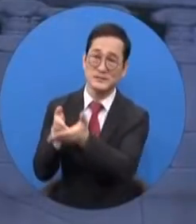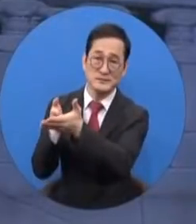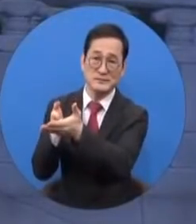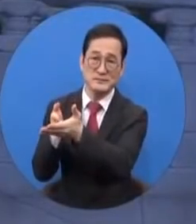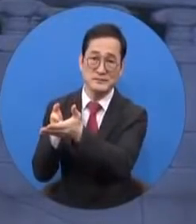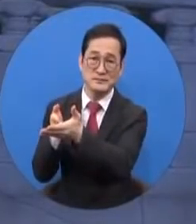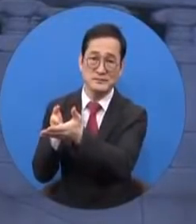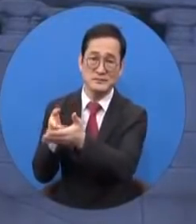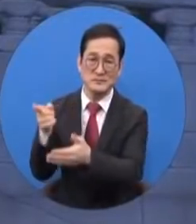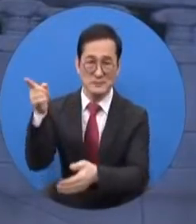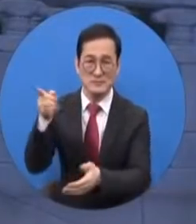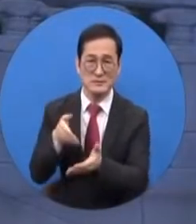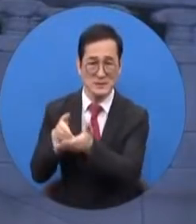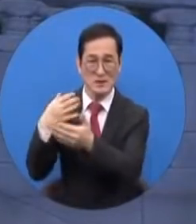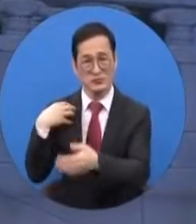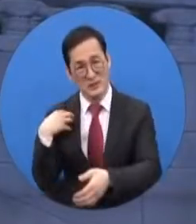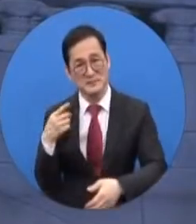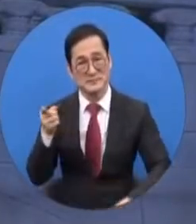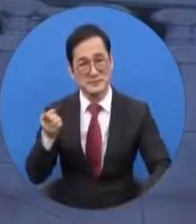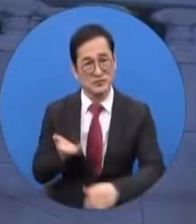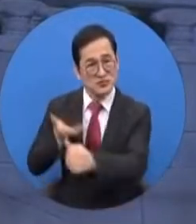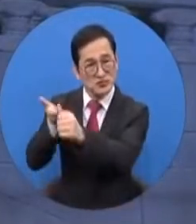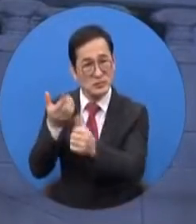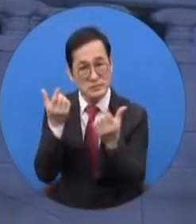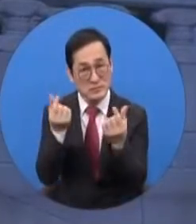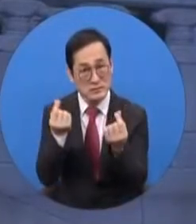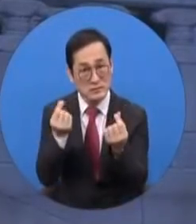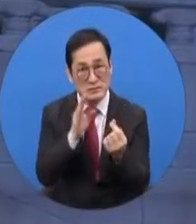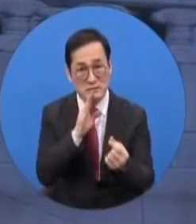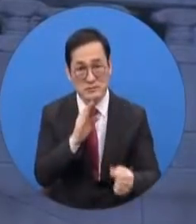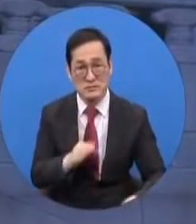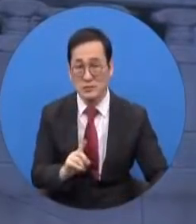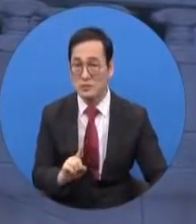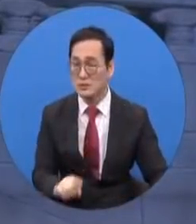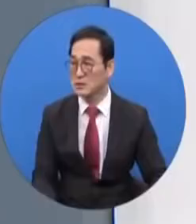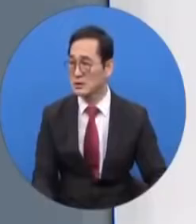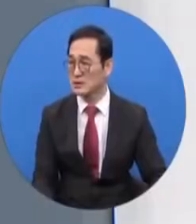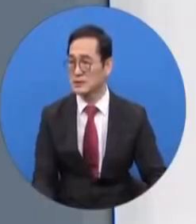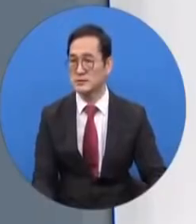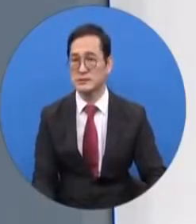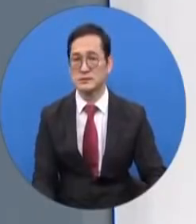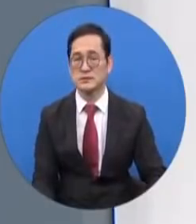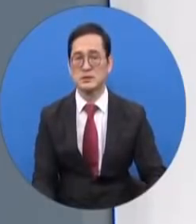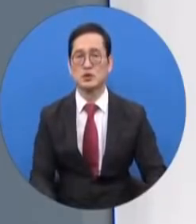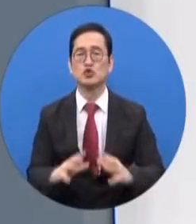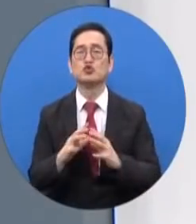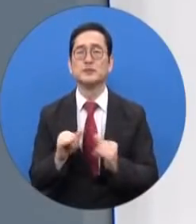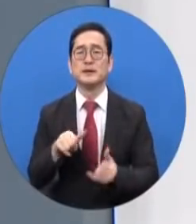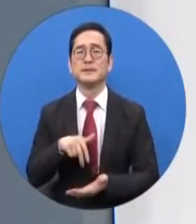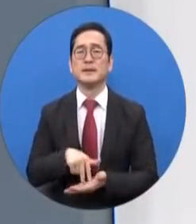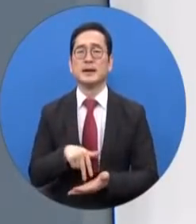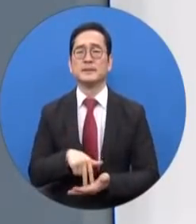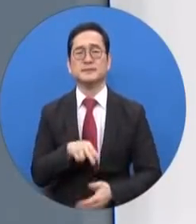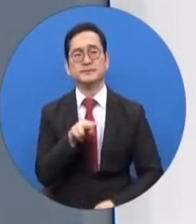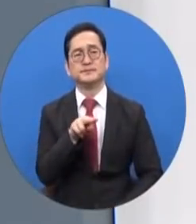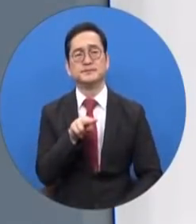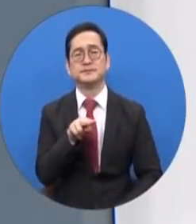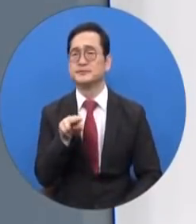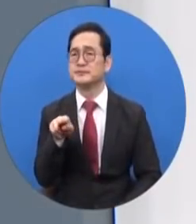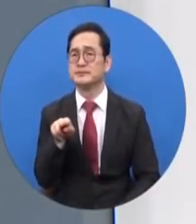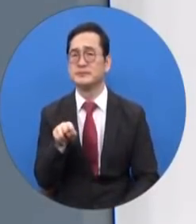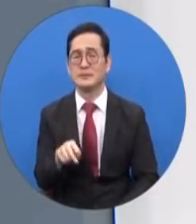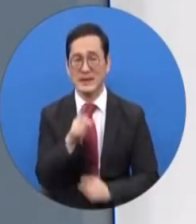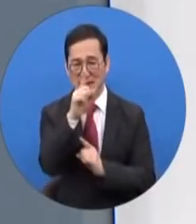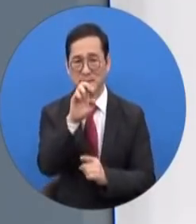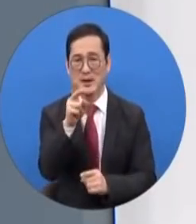정부에 하고 있는 것 아니냐라는 주장. 자, 반론 박정하 대변인. 글쎄요. 일반 국민들이 보실 때 이명박 전 대통령에